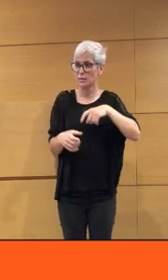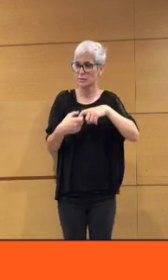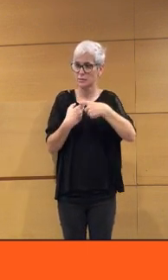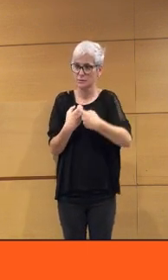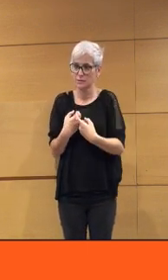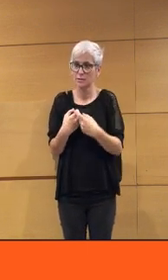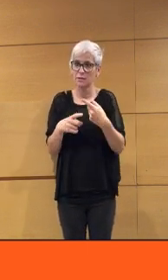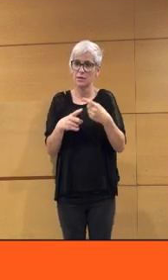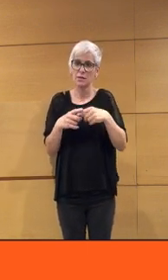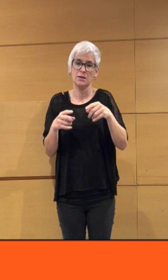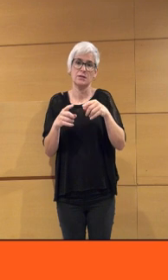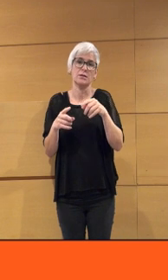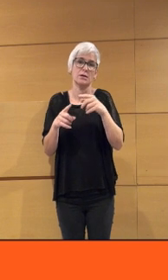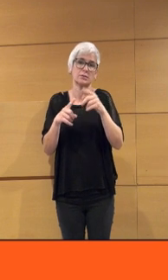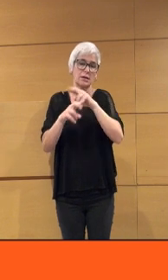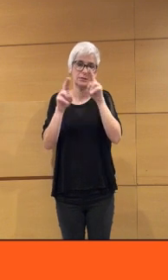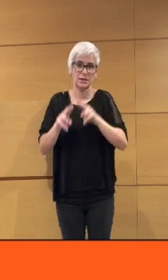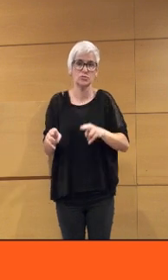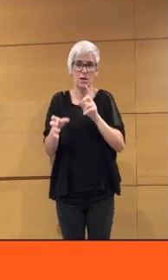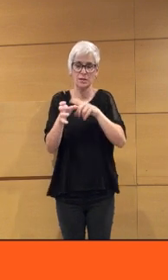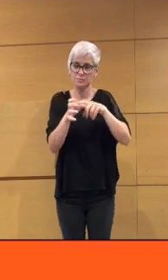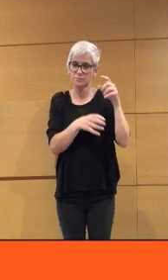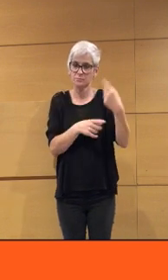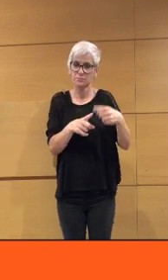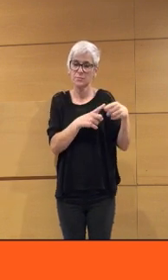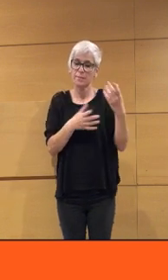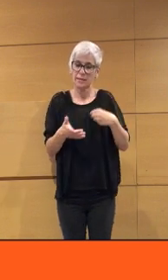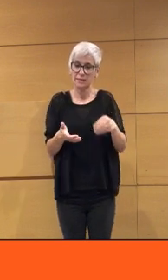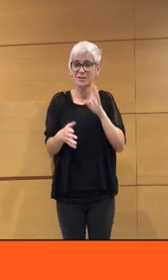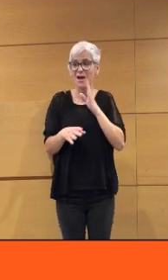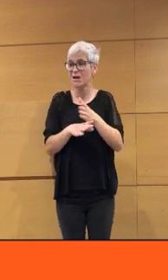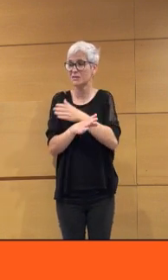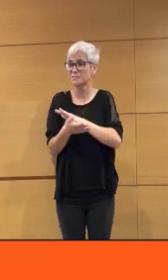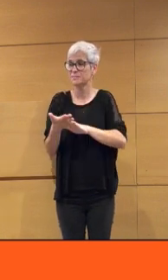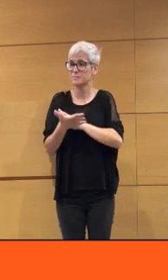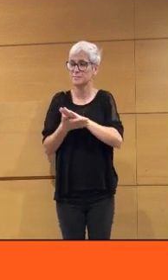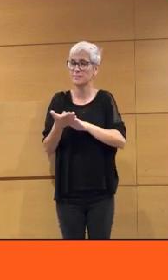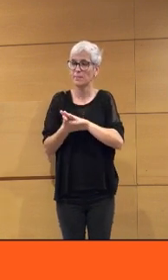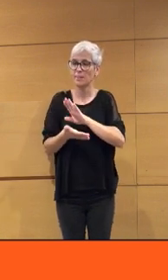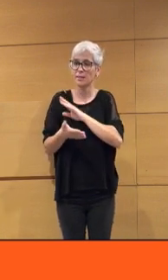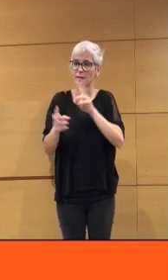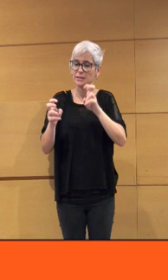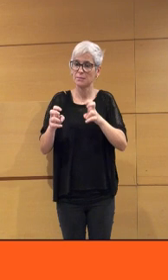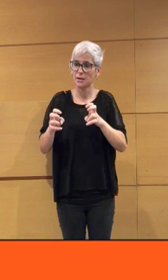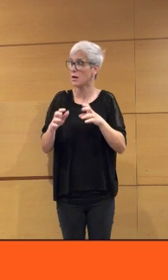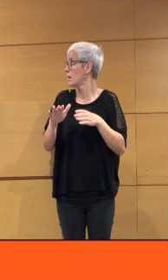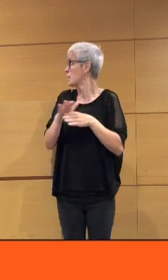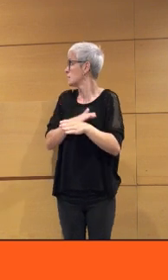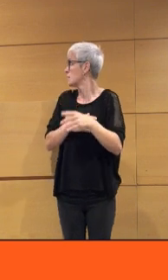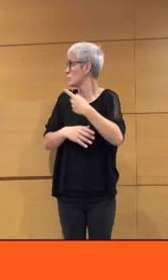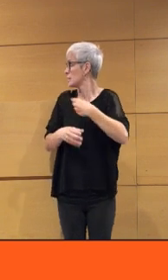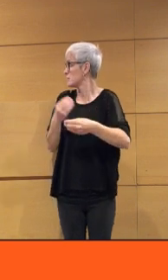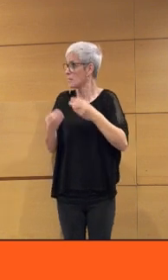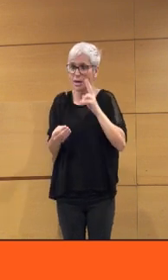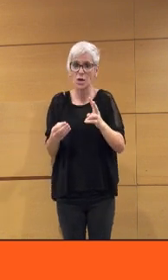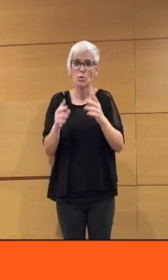de la Unió Internacional de Telecomunicacions i precisament aquell que comentava de l'Accessible EU és on ens vam trobar, no? I